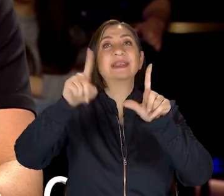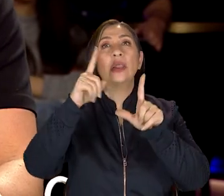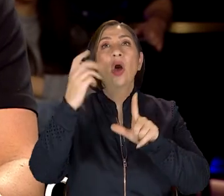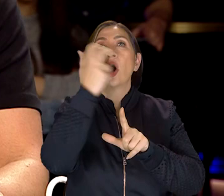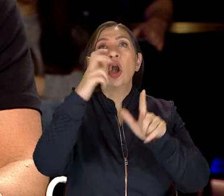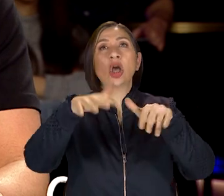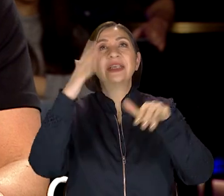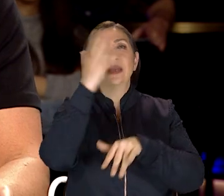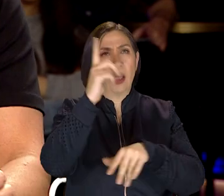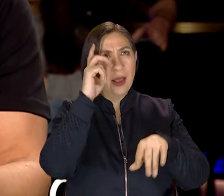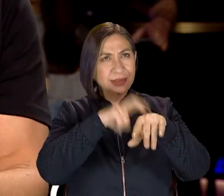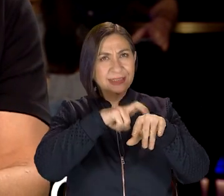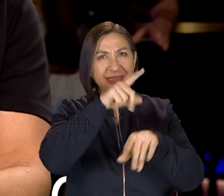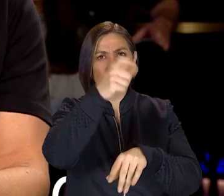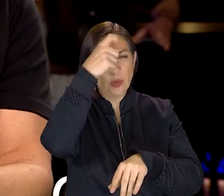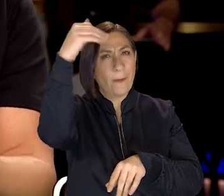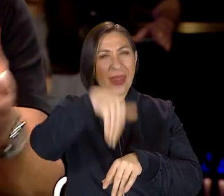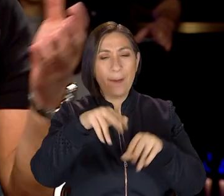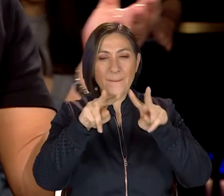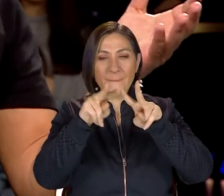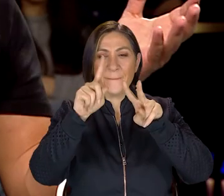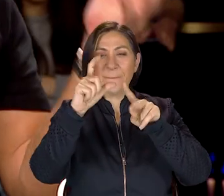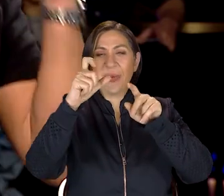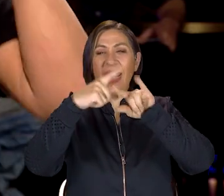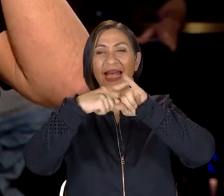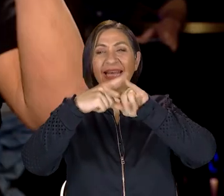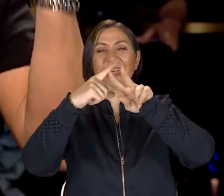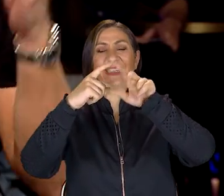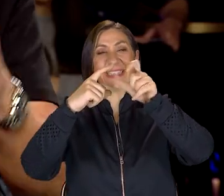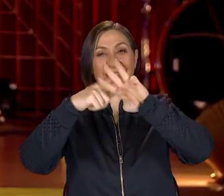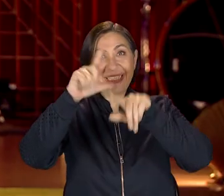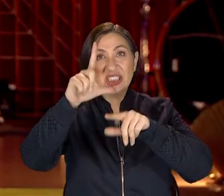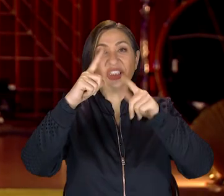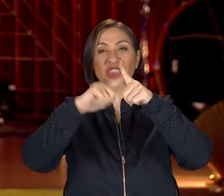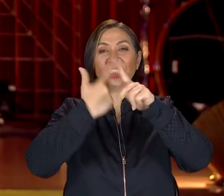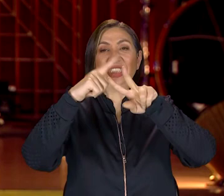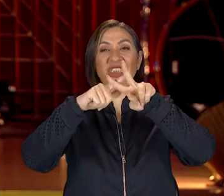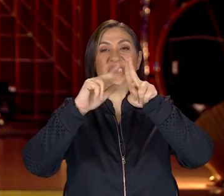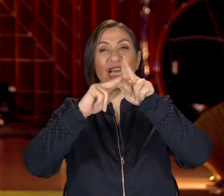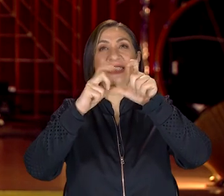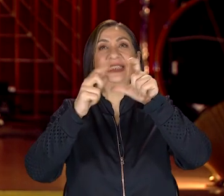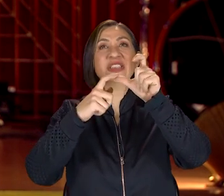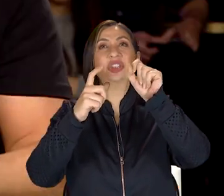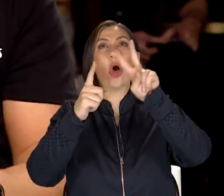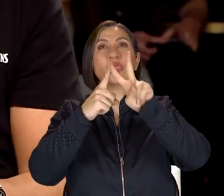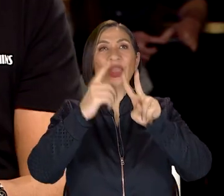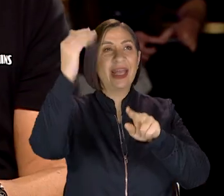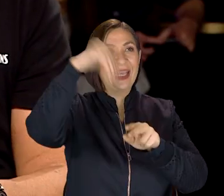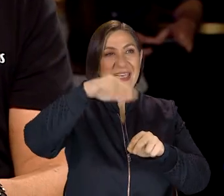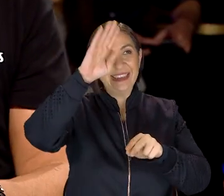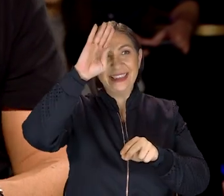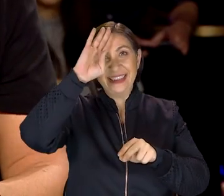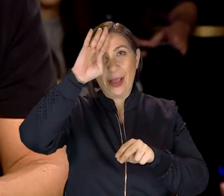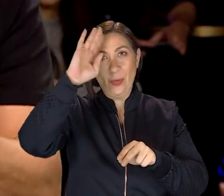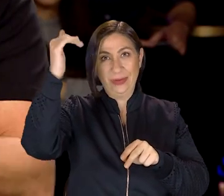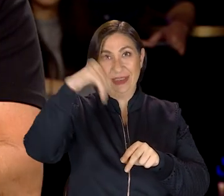gittik. Hatırlarsın Michael Jackson Türkiye'ye geldi yani aman tanrım ya Rabbim hani uzaydan biri inmiş gibi filan. İlkinde